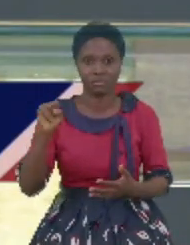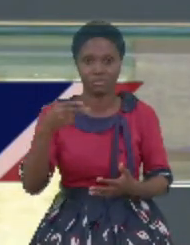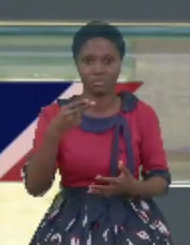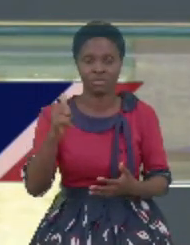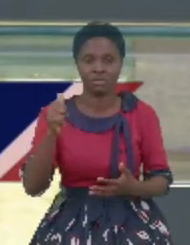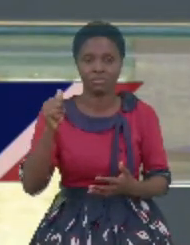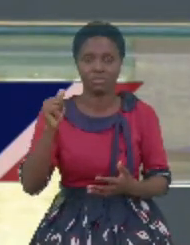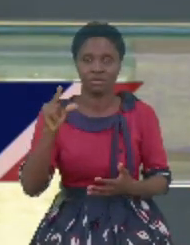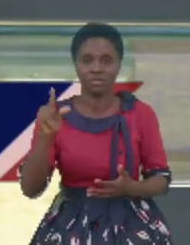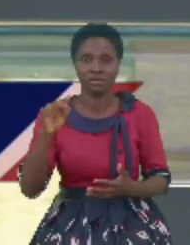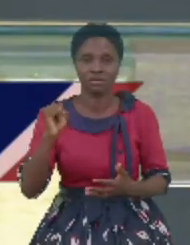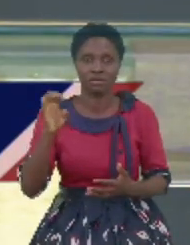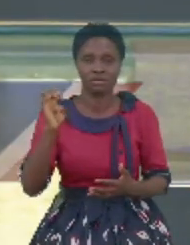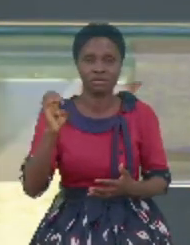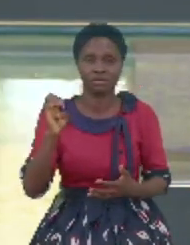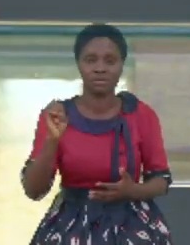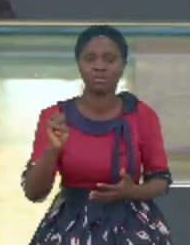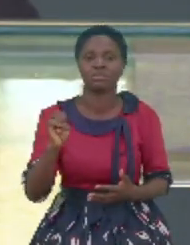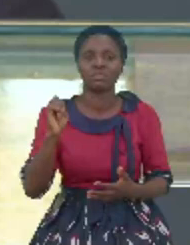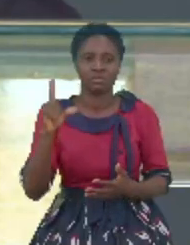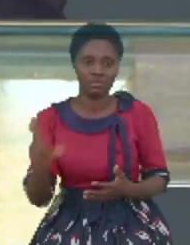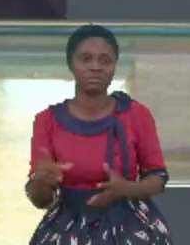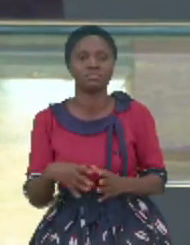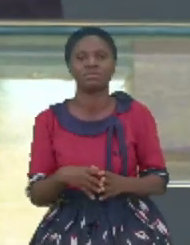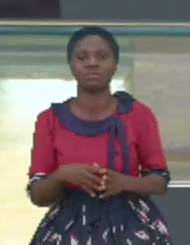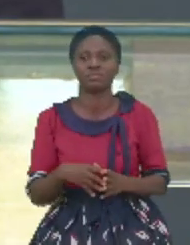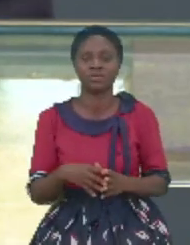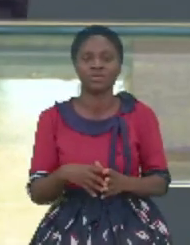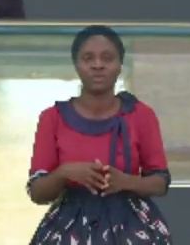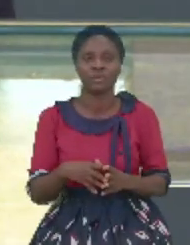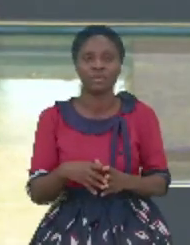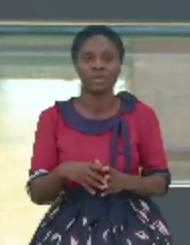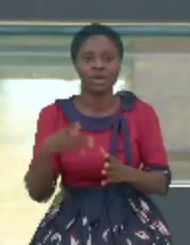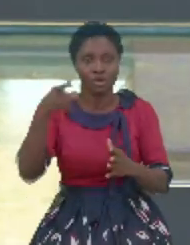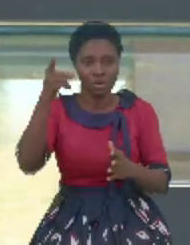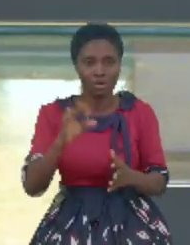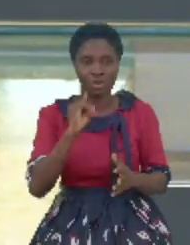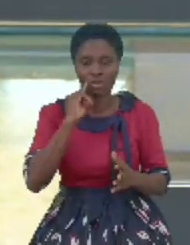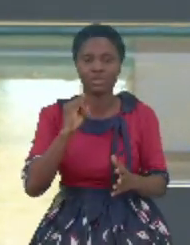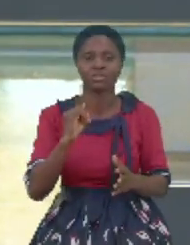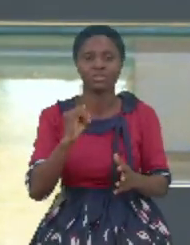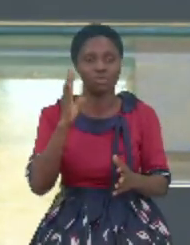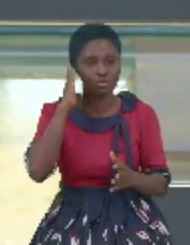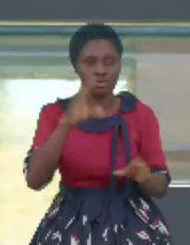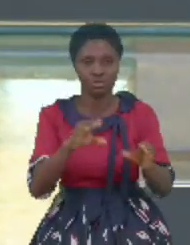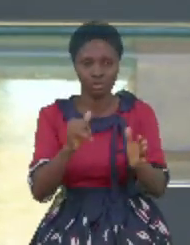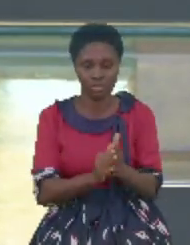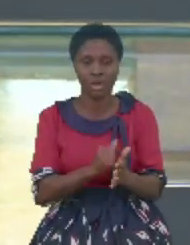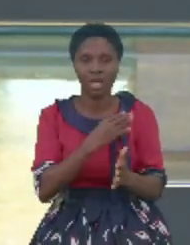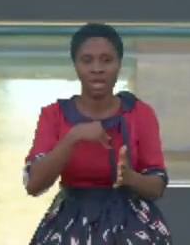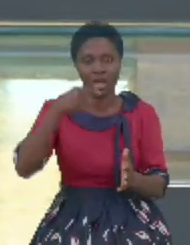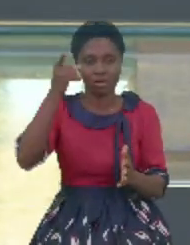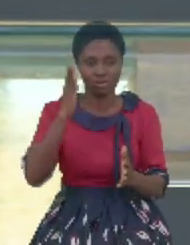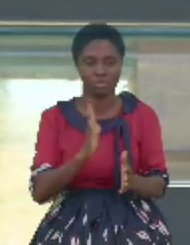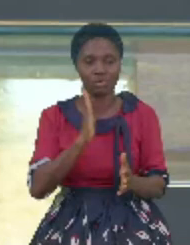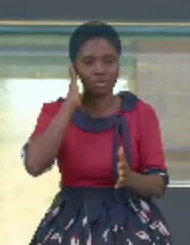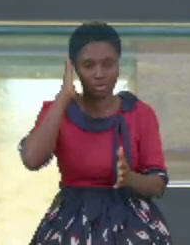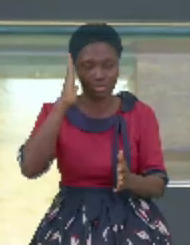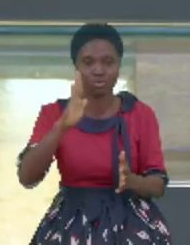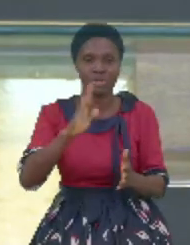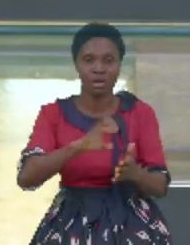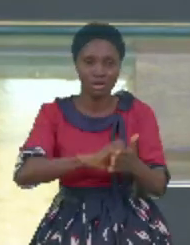grâce, pas par la puissance, pas par la force, mais par mon esprit, dit l'Éternel. Oui, Dieu le fera. Dieu va